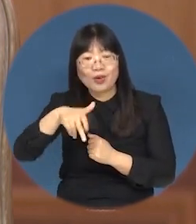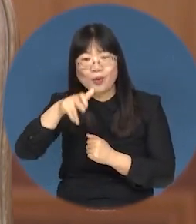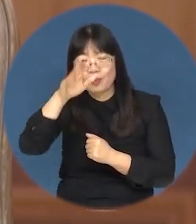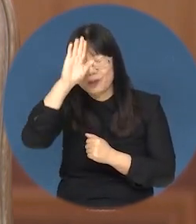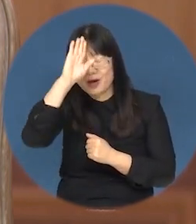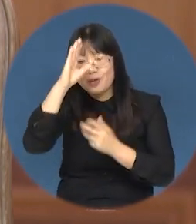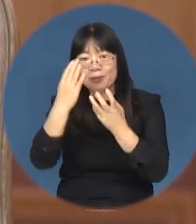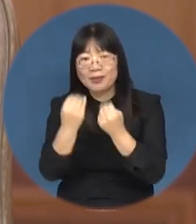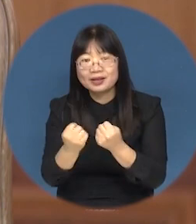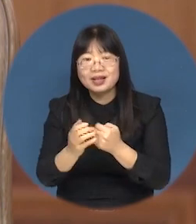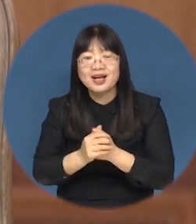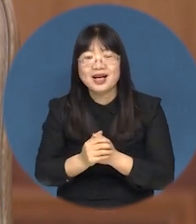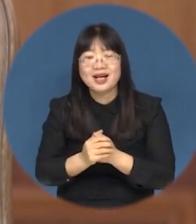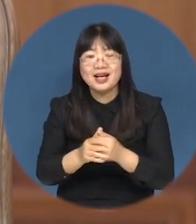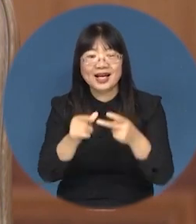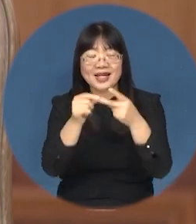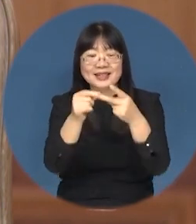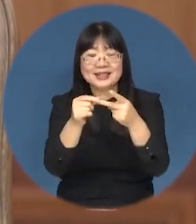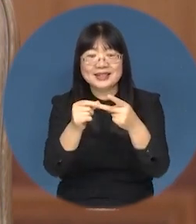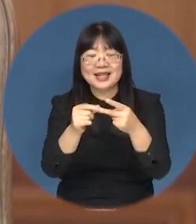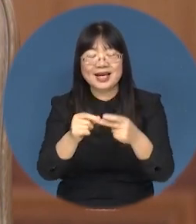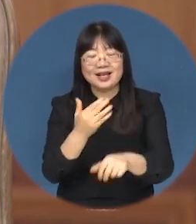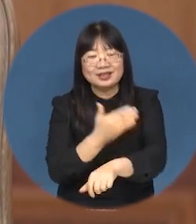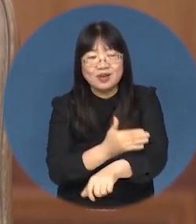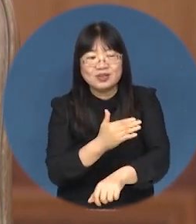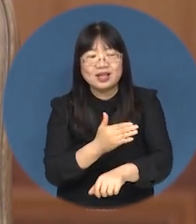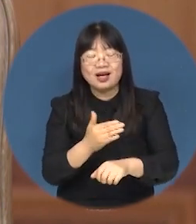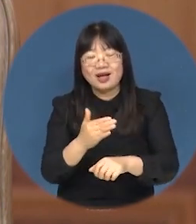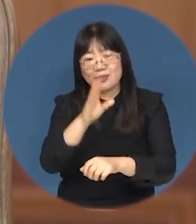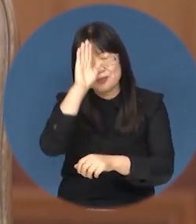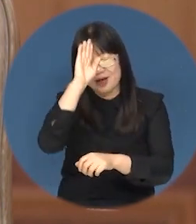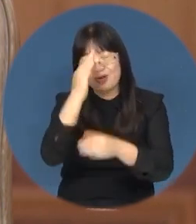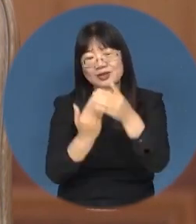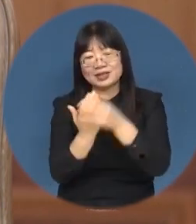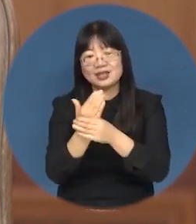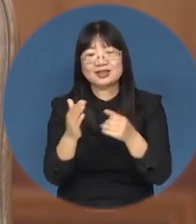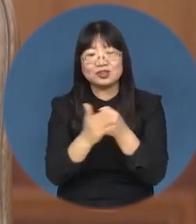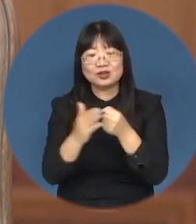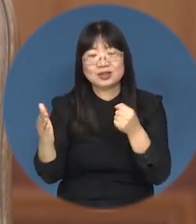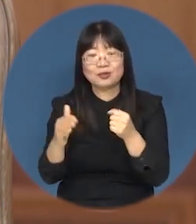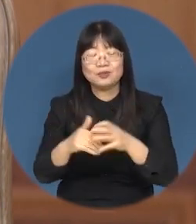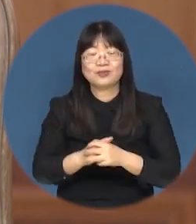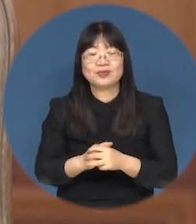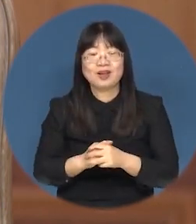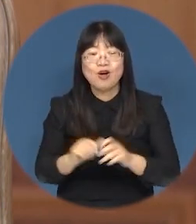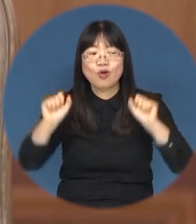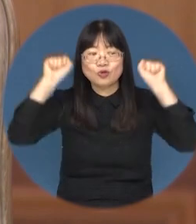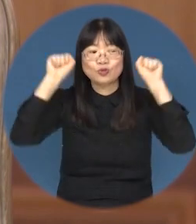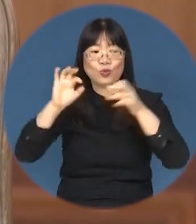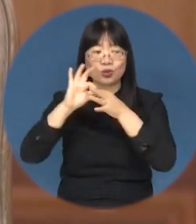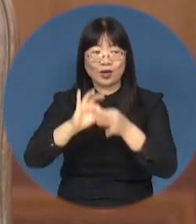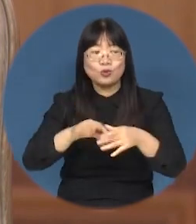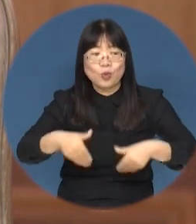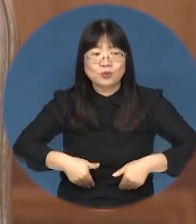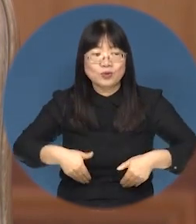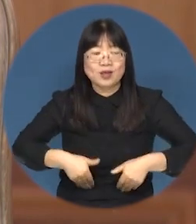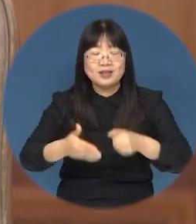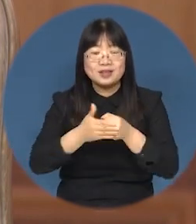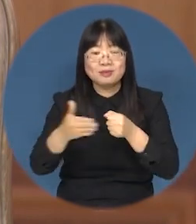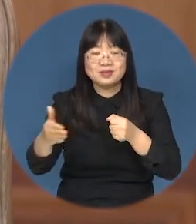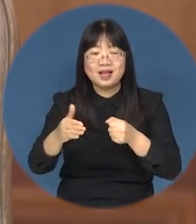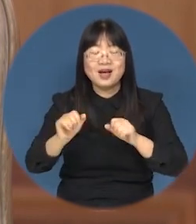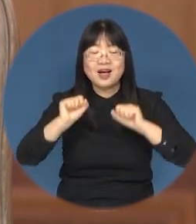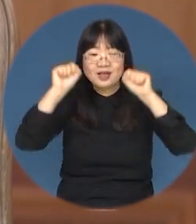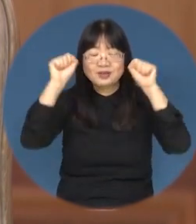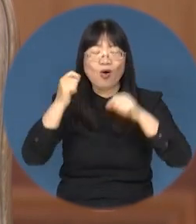당뇨병이 많이 있을 때는 제2의 또 어떤 절단을 또 병을 유발시킬 수 있거든요. 예. 그리고 운동을 계속 해줘야 되니까. 아, 맞아요. 그런